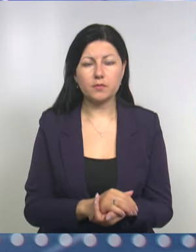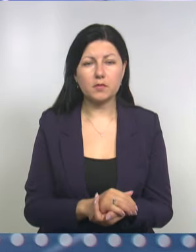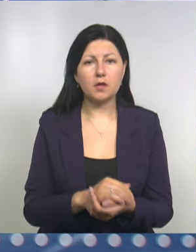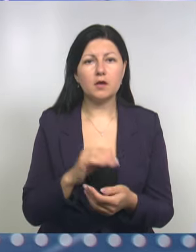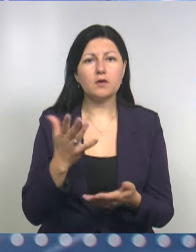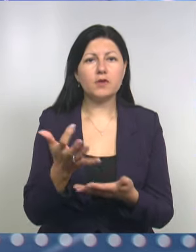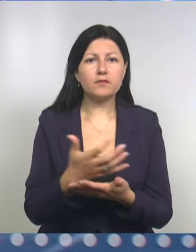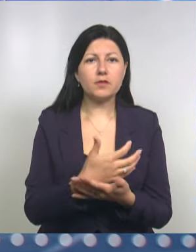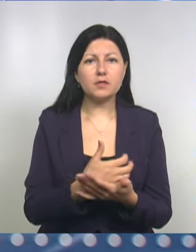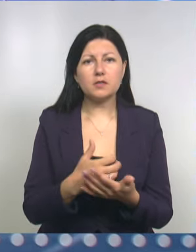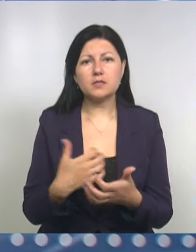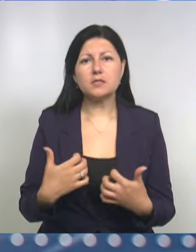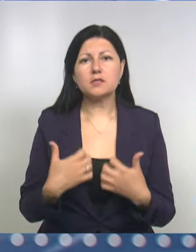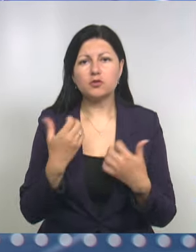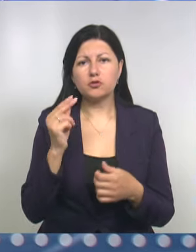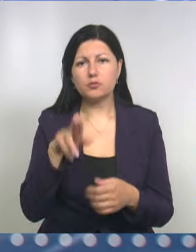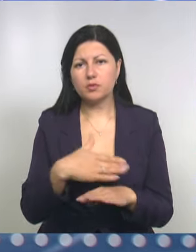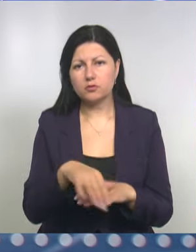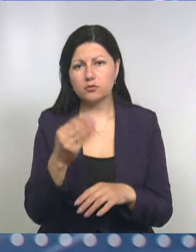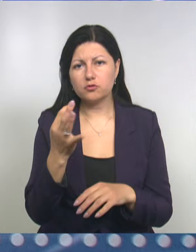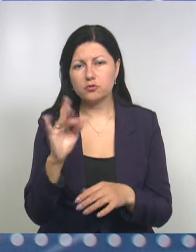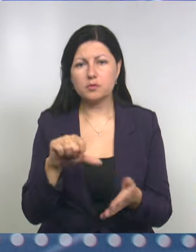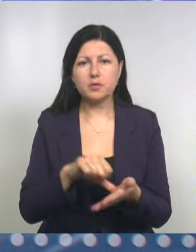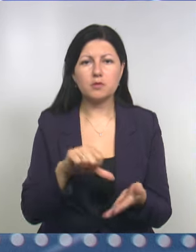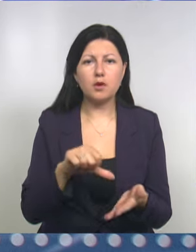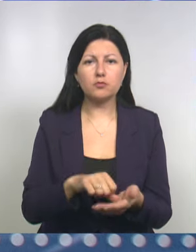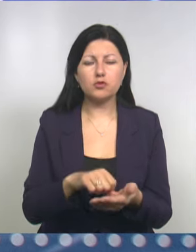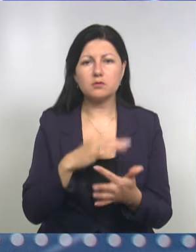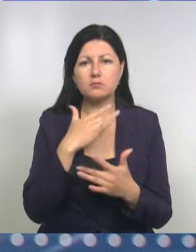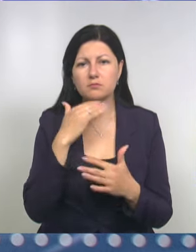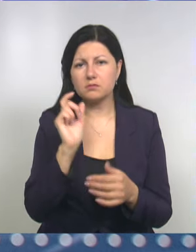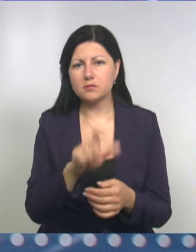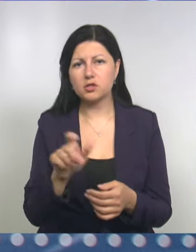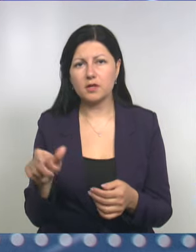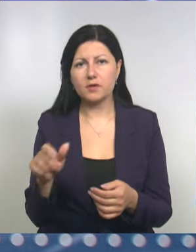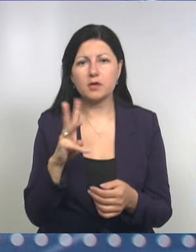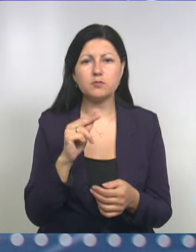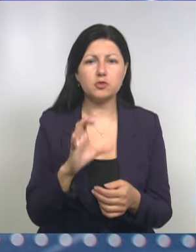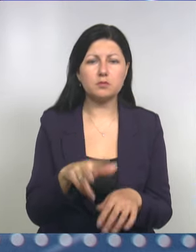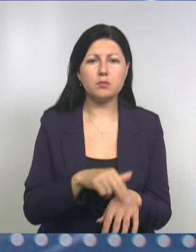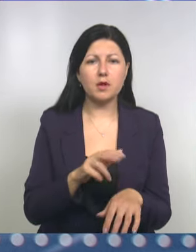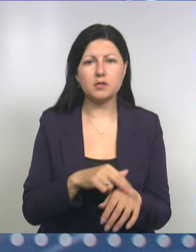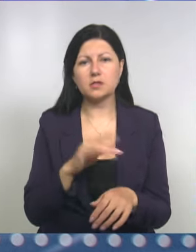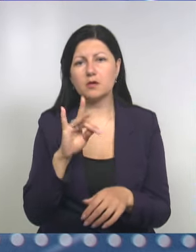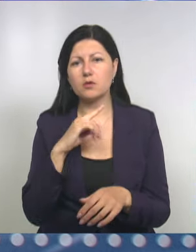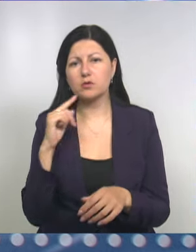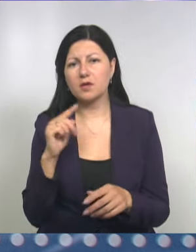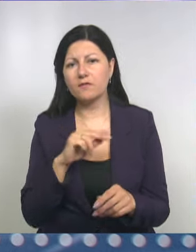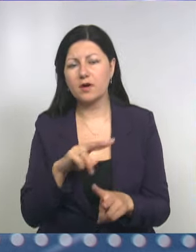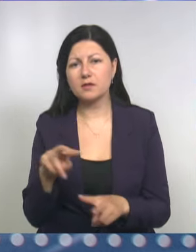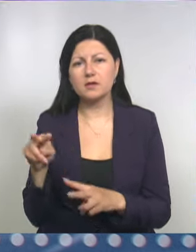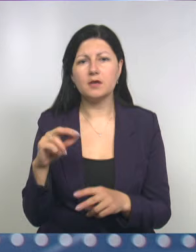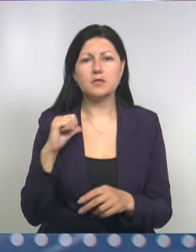В ликвидации последствий того страшного ЧП на Щорса принимали участие десятки человек. МЧС, полиция, Росгвардия, бойцы